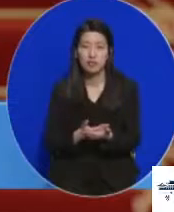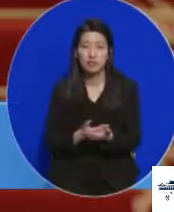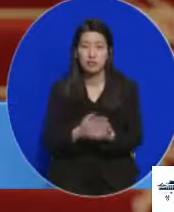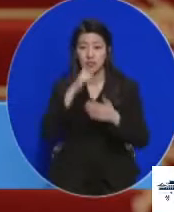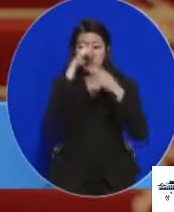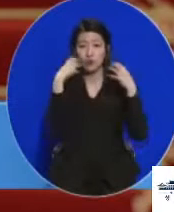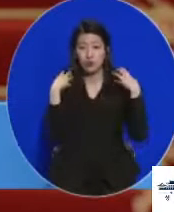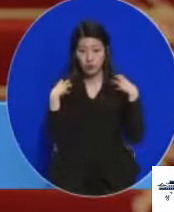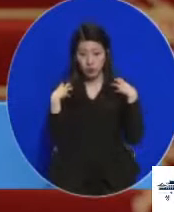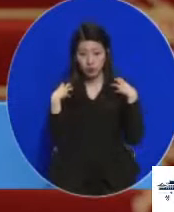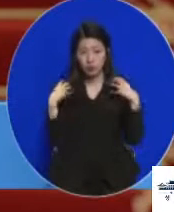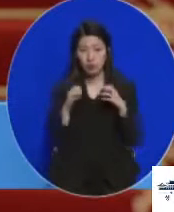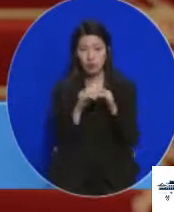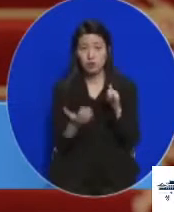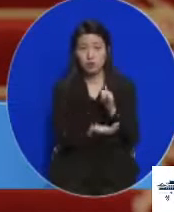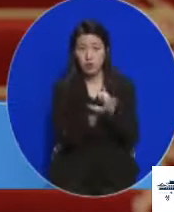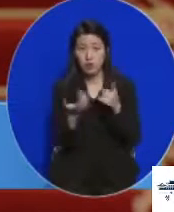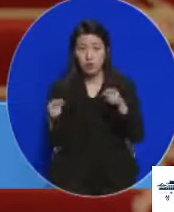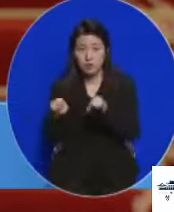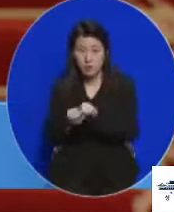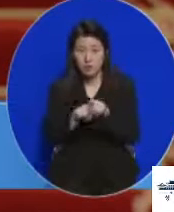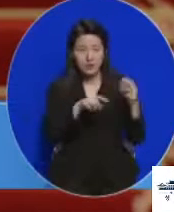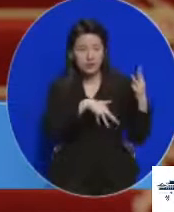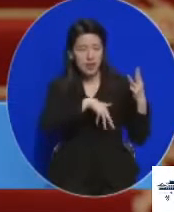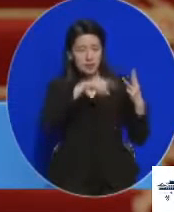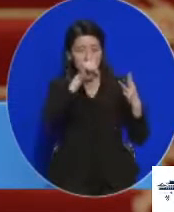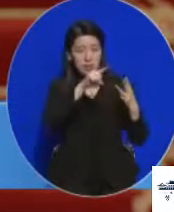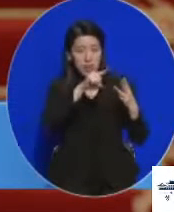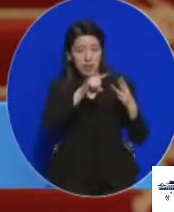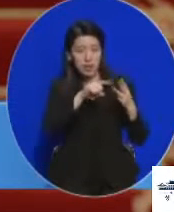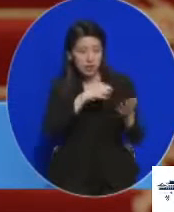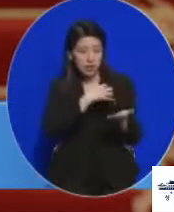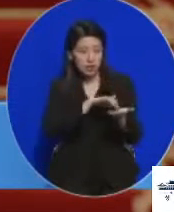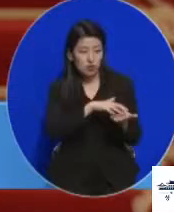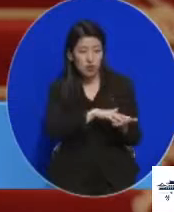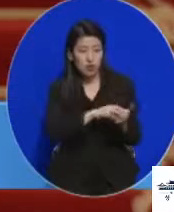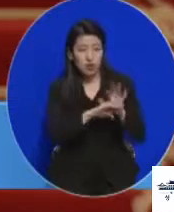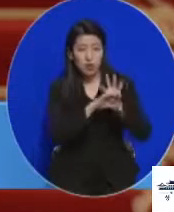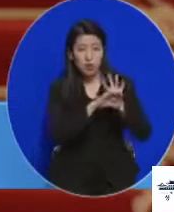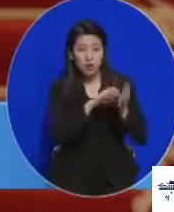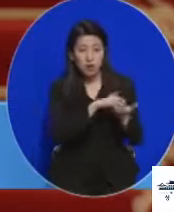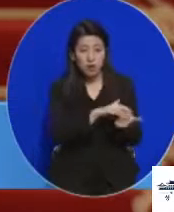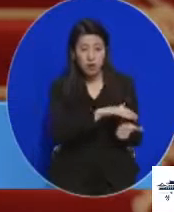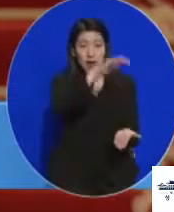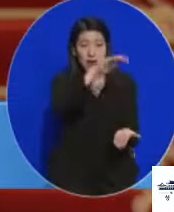함께 3차 유행을 조비 에 끝낼 수 있도록 최선을 다하겠습니다